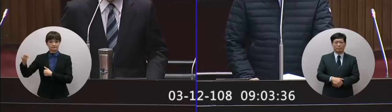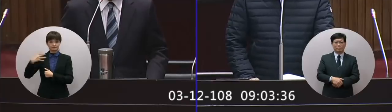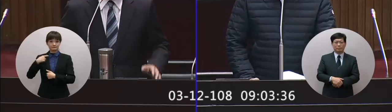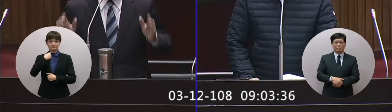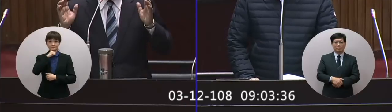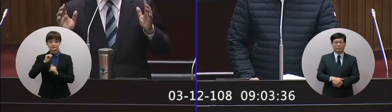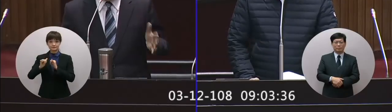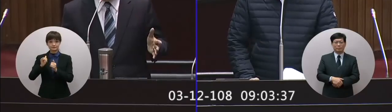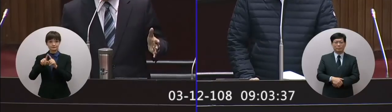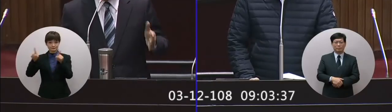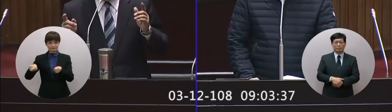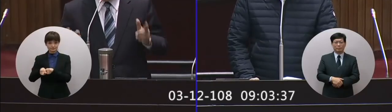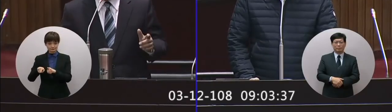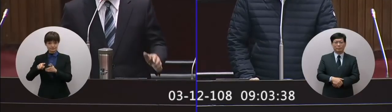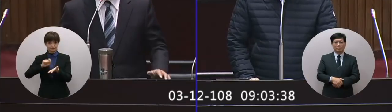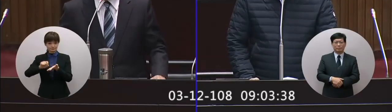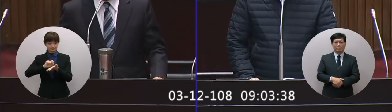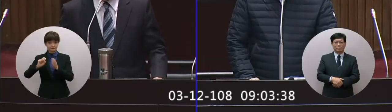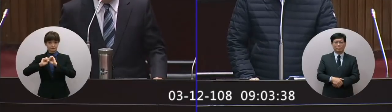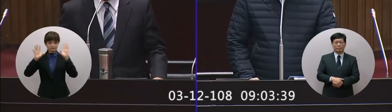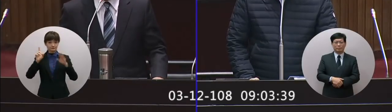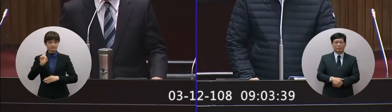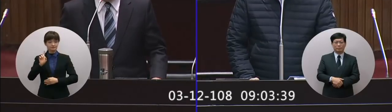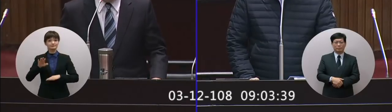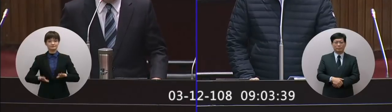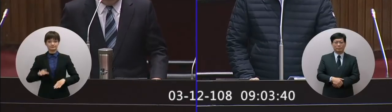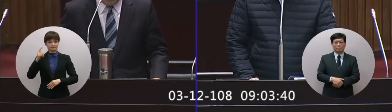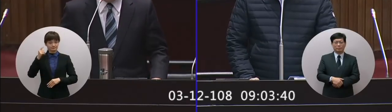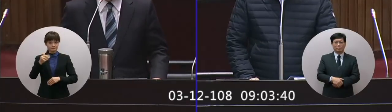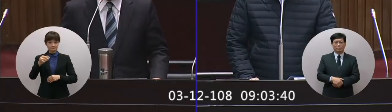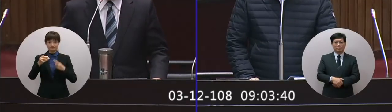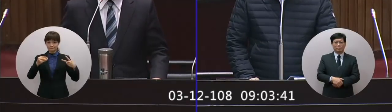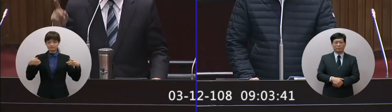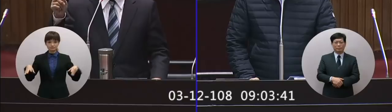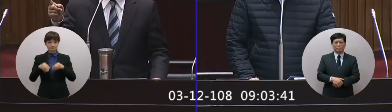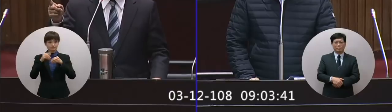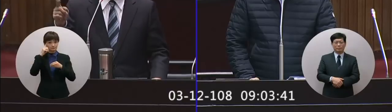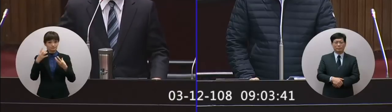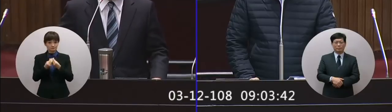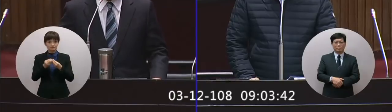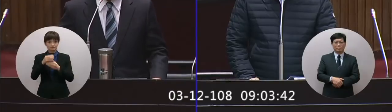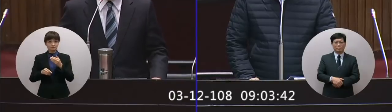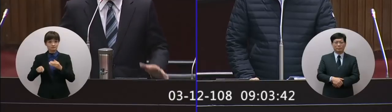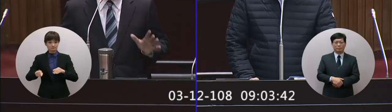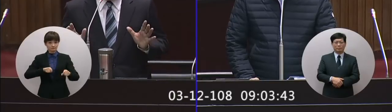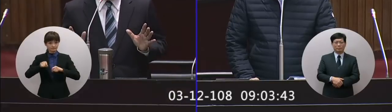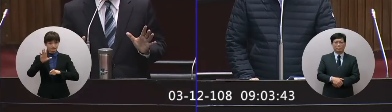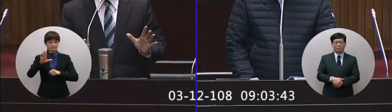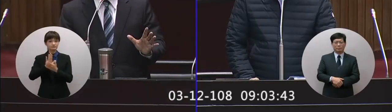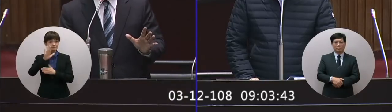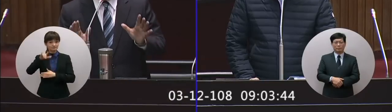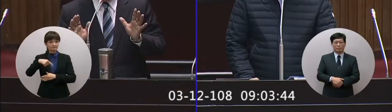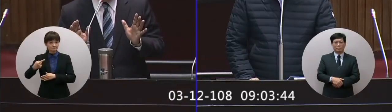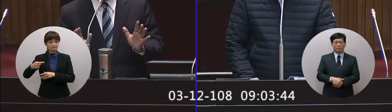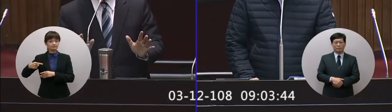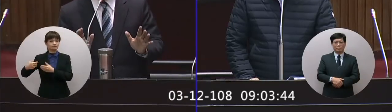书中已经宣布启动92共识台湾方案，接下来他们两会正进行，整个